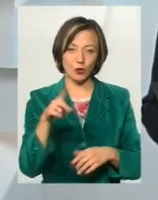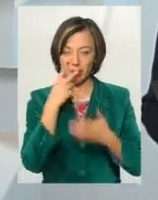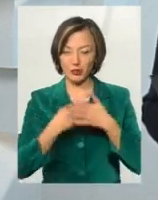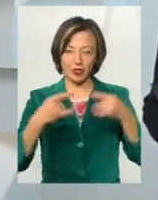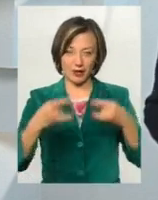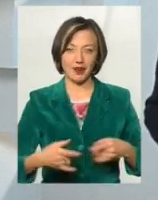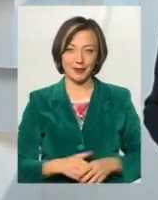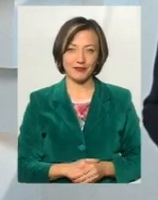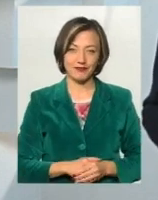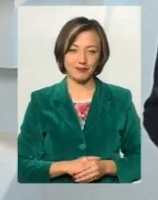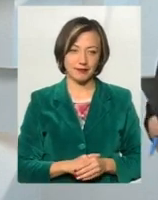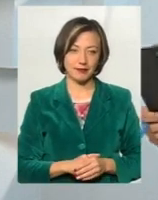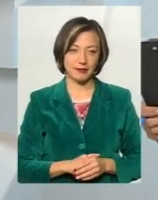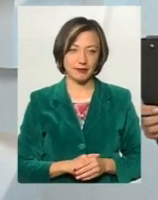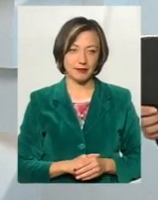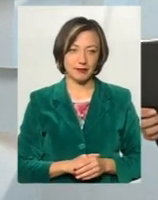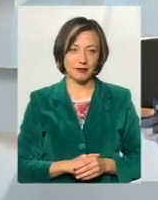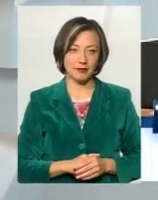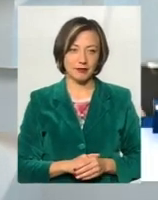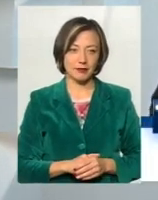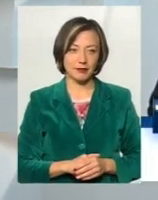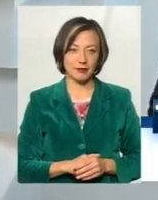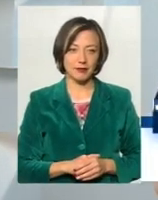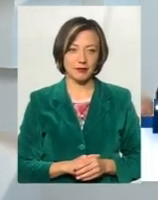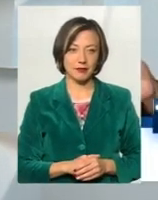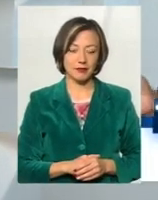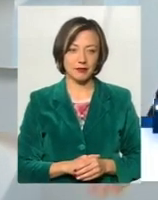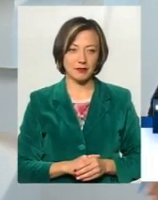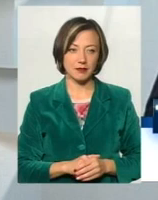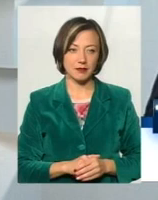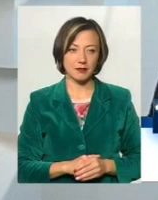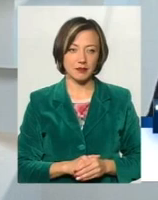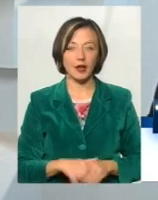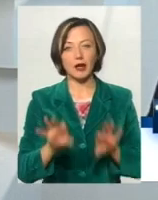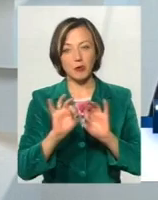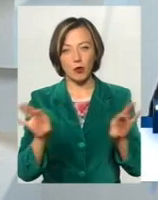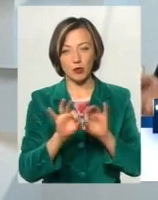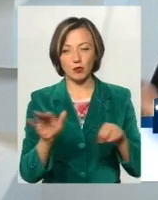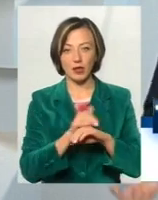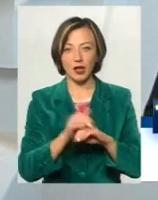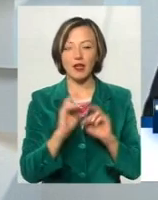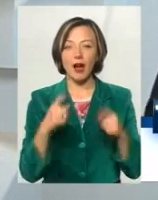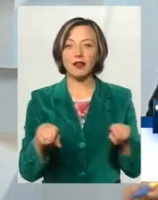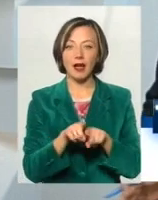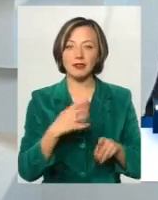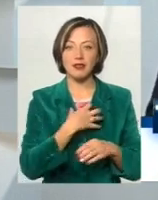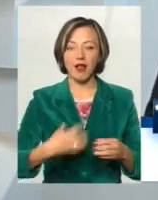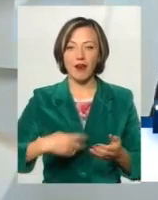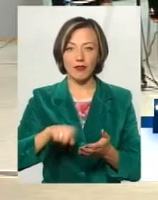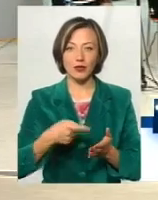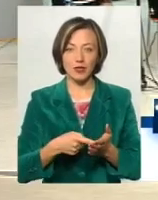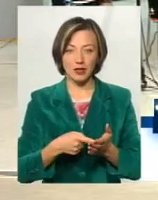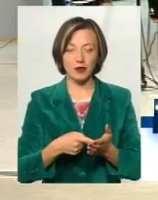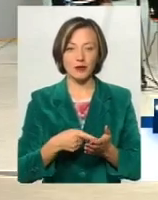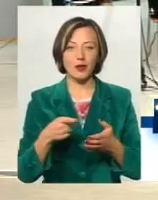бачите на екранах ваших телевізорів. Отож, пані Валентина, прокоментуйте, будь ласка, як так Славута гарно організувала